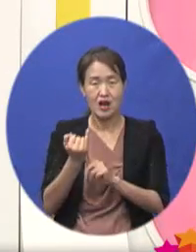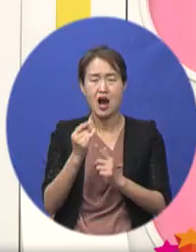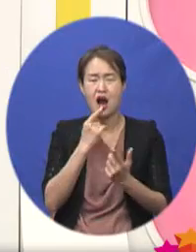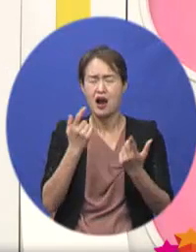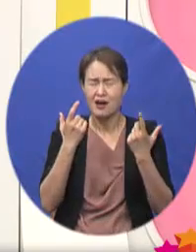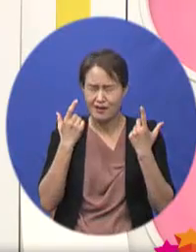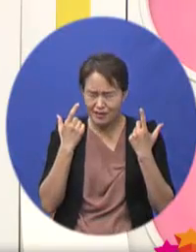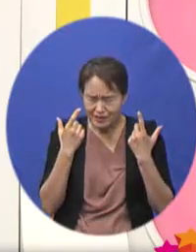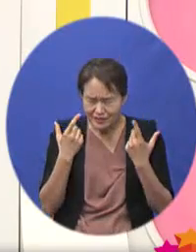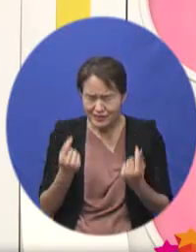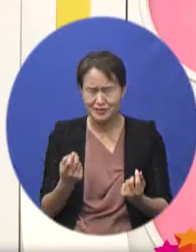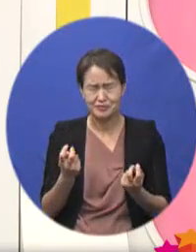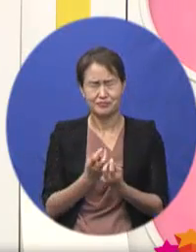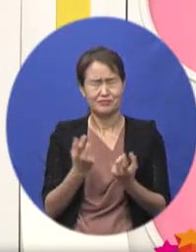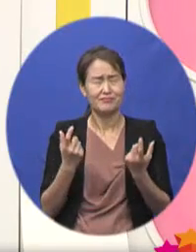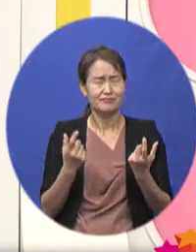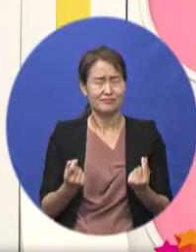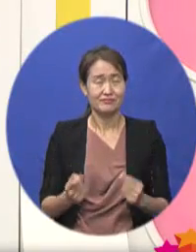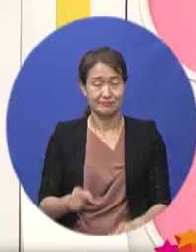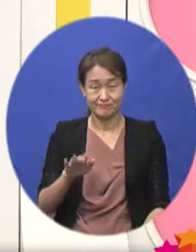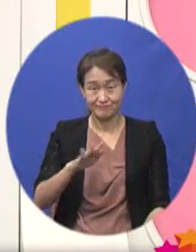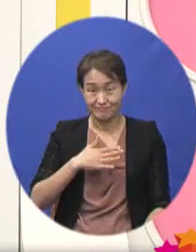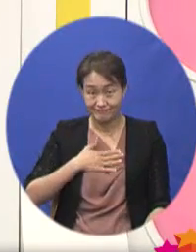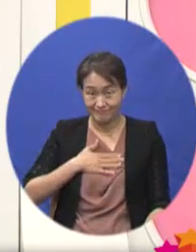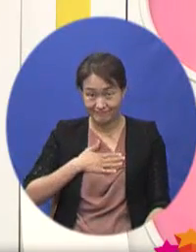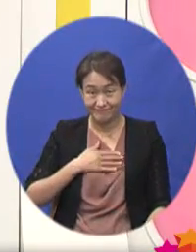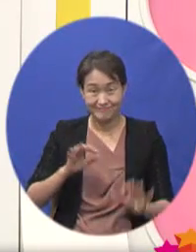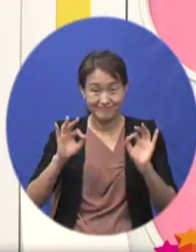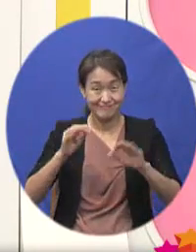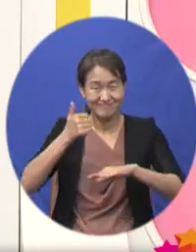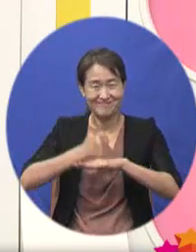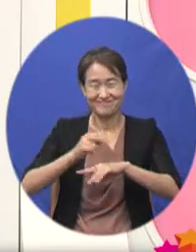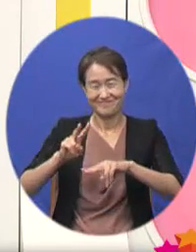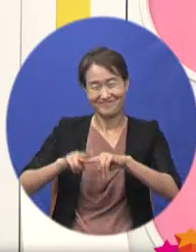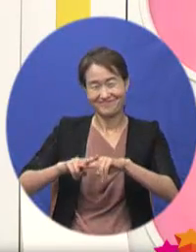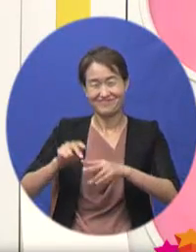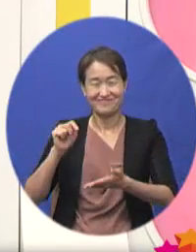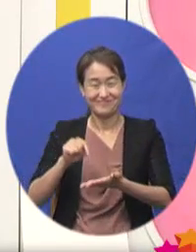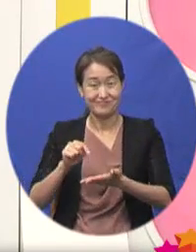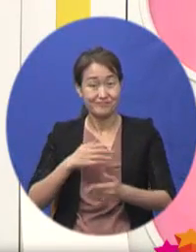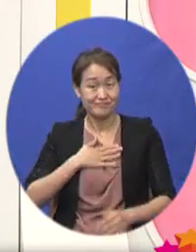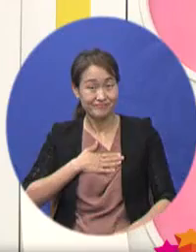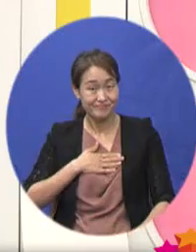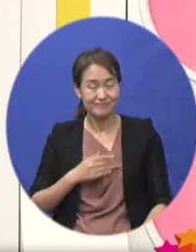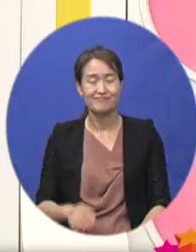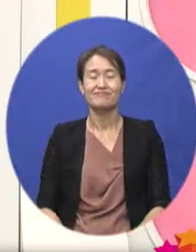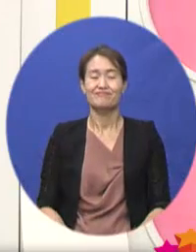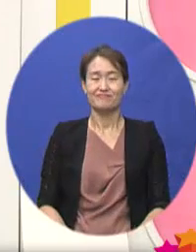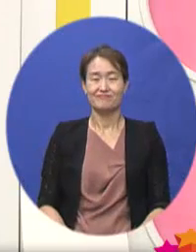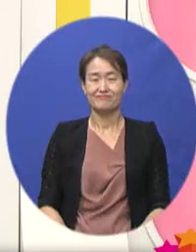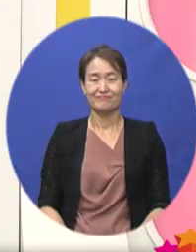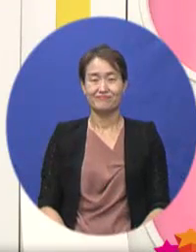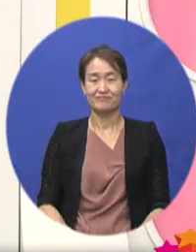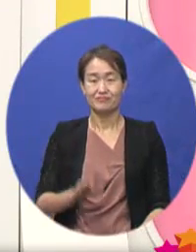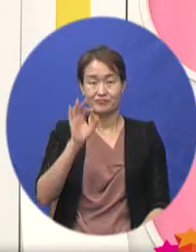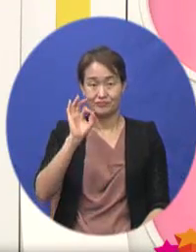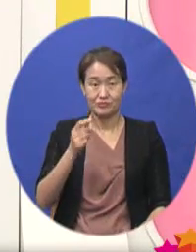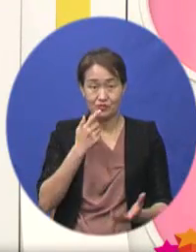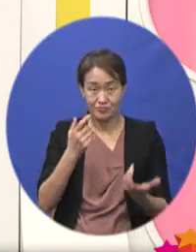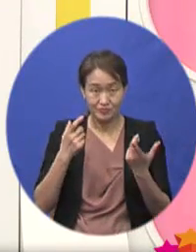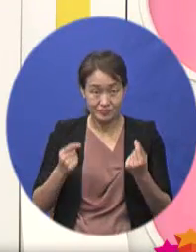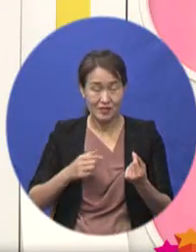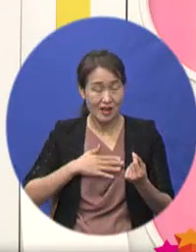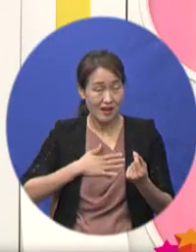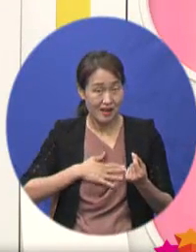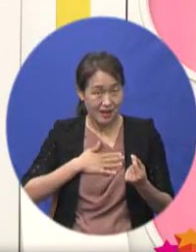대로 똑같습니다. 네. 예, 아시겠죠? 끝에서 우물정자 쫙 누르신 것까지. 예, 아셨대요. 네. 자, 그럼 다 이렇게